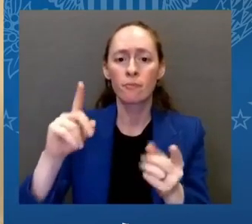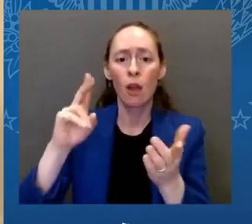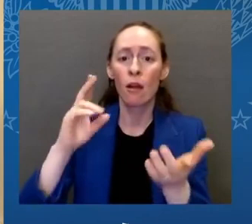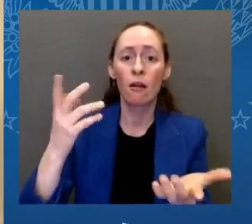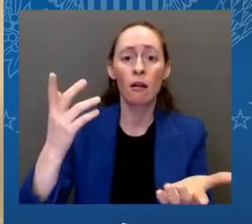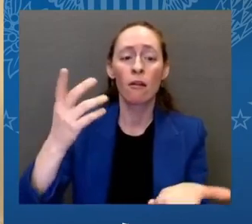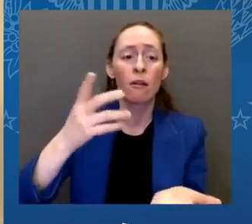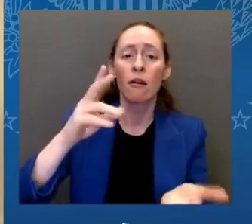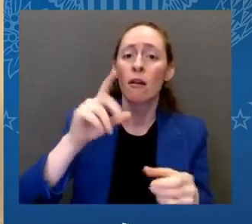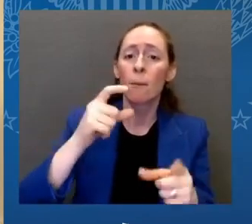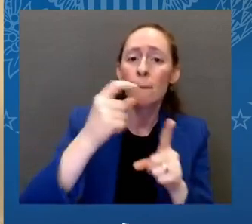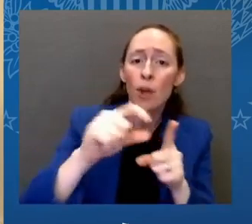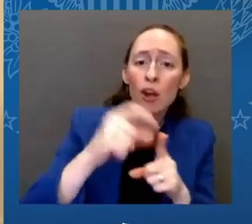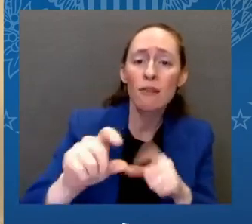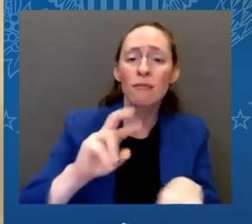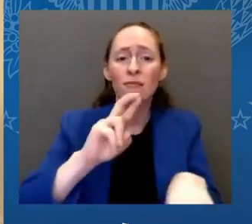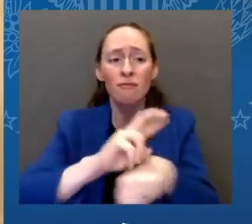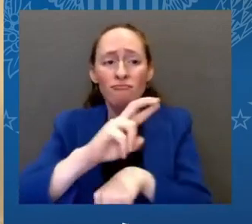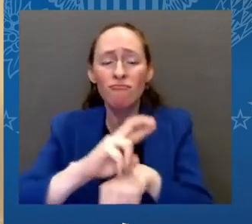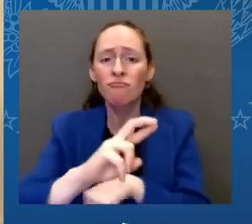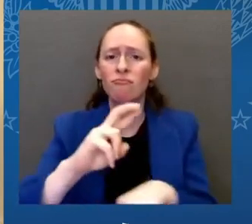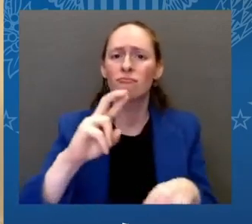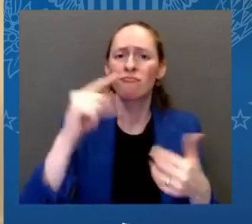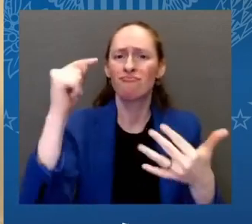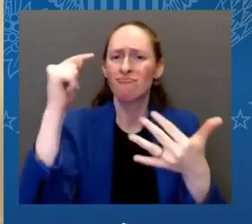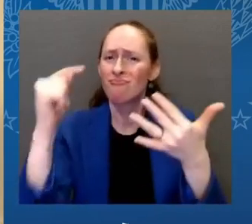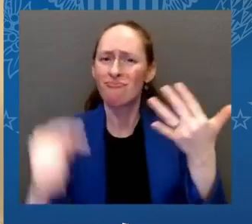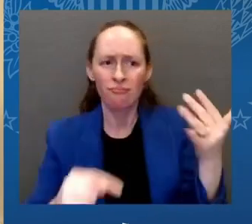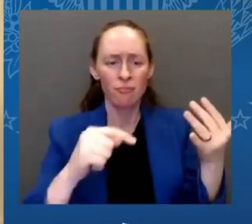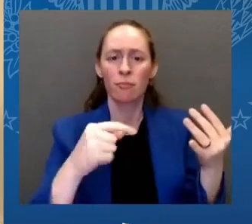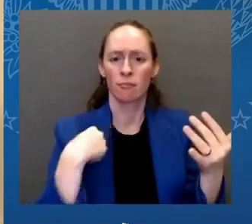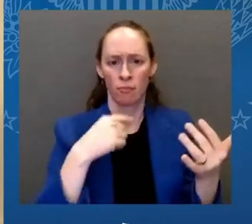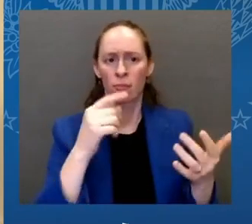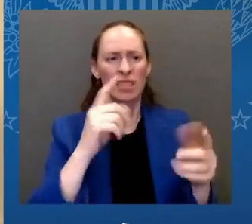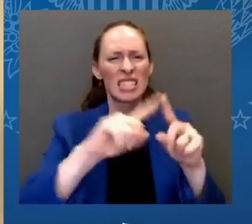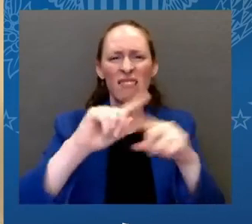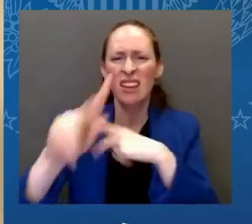також замовлення і контракти на артилерію, танки,